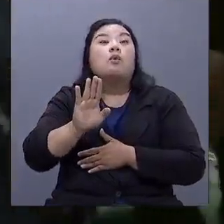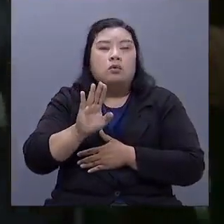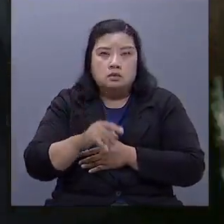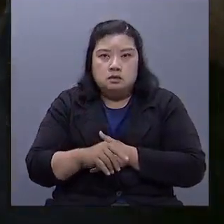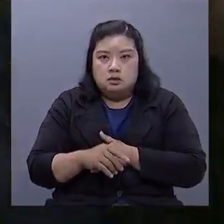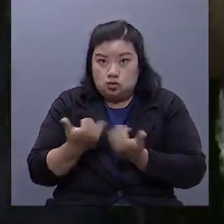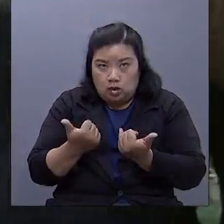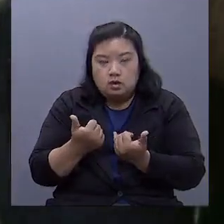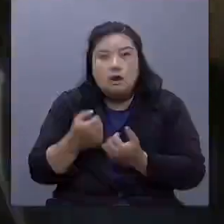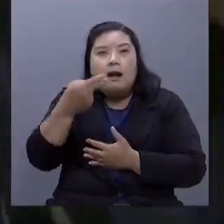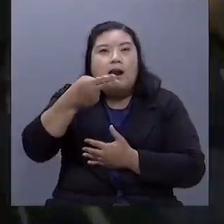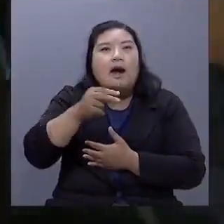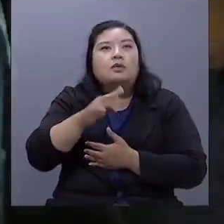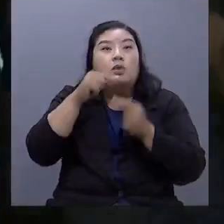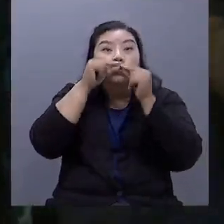หลบหนีออกนอกประเทศไปแล้วค่ะ